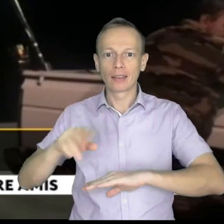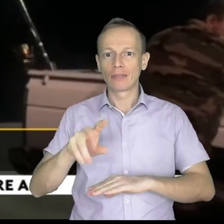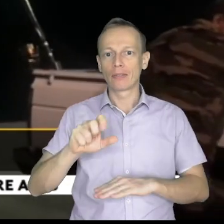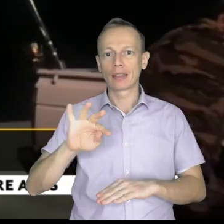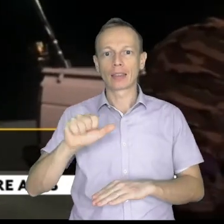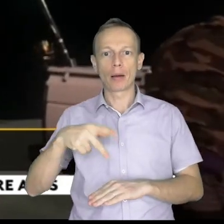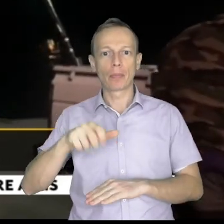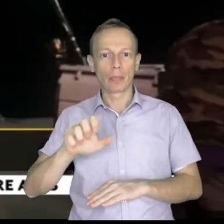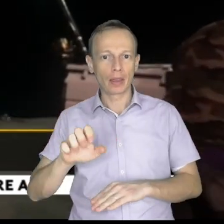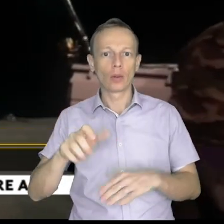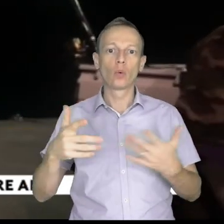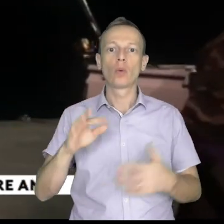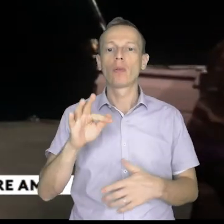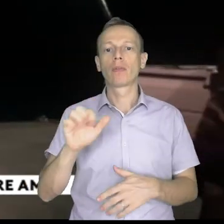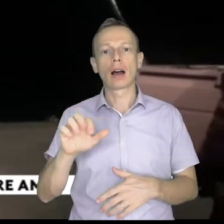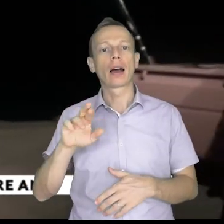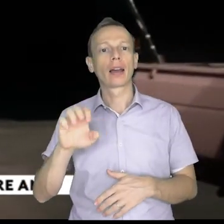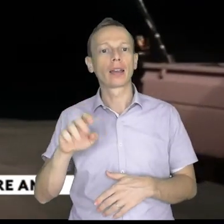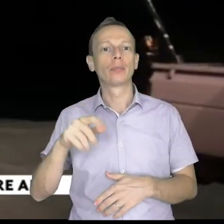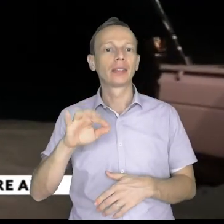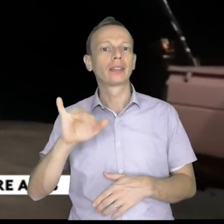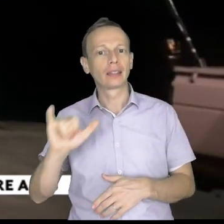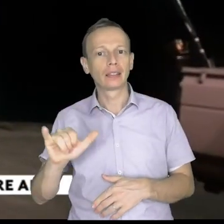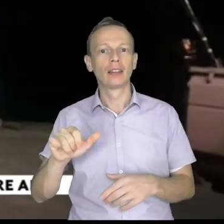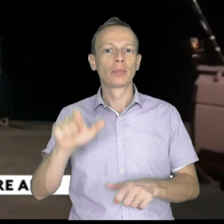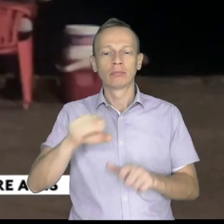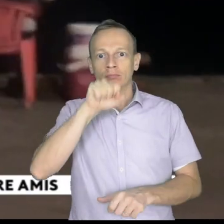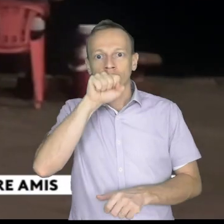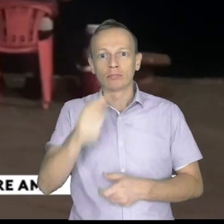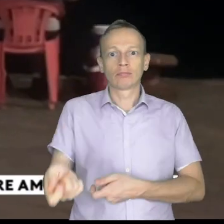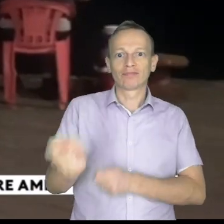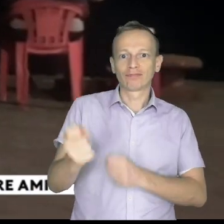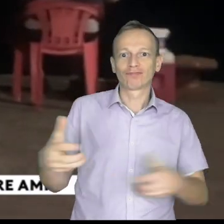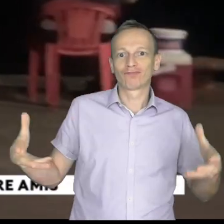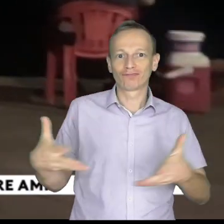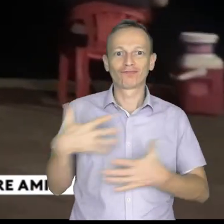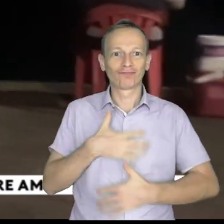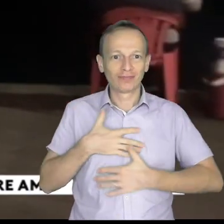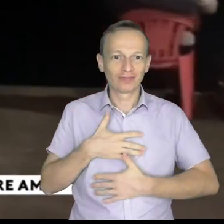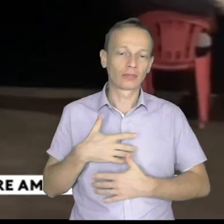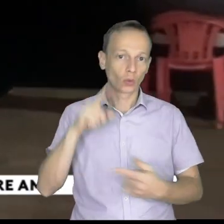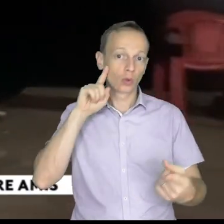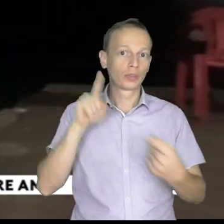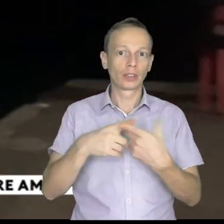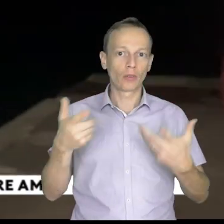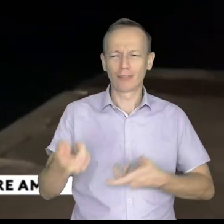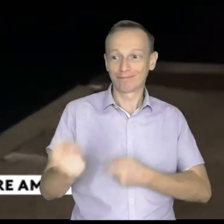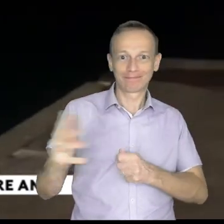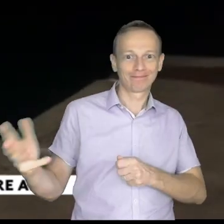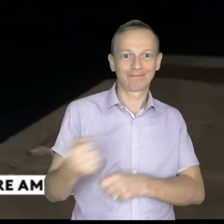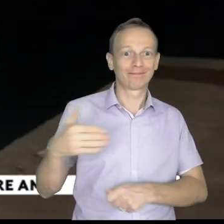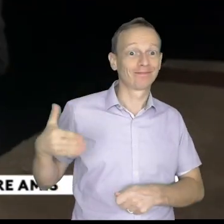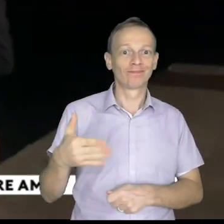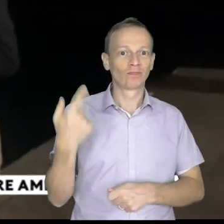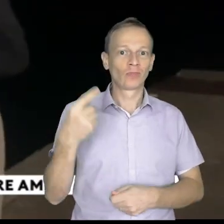Vaitapé ou à Faripiti, partagent donc leur passion. Comme tous les habitués de cette pêche conviviale, le but est de rentrer à la maison avec de bonnes prises